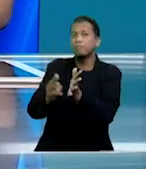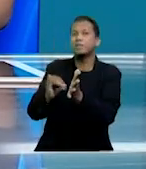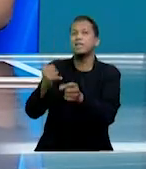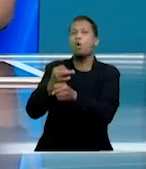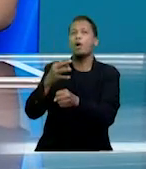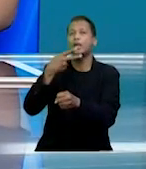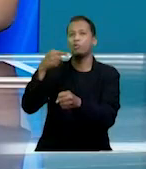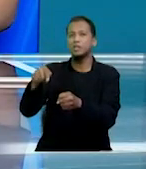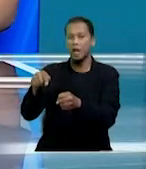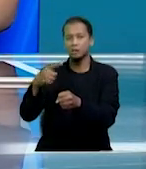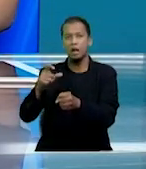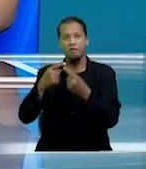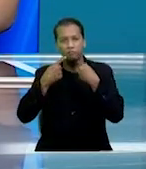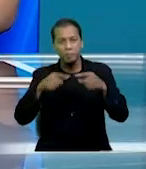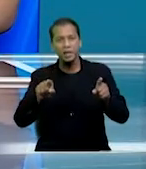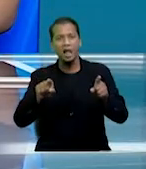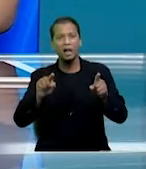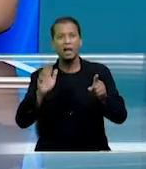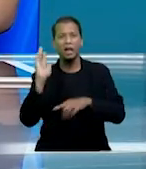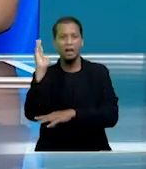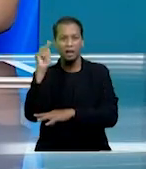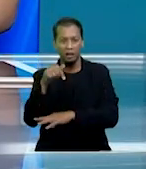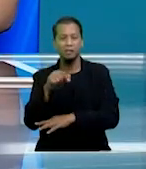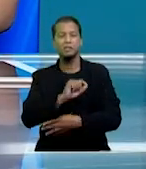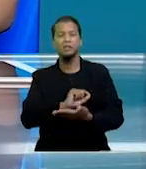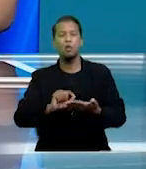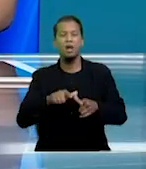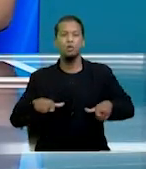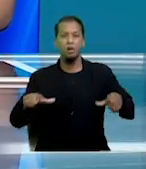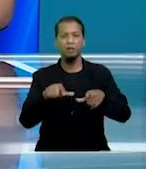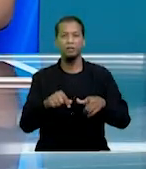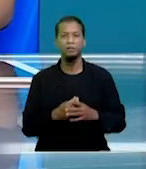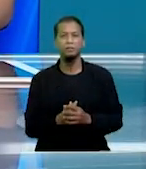bertema mewujudkan kesejahteraan digital di lingkungan sekolah.